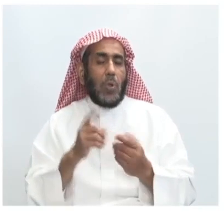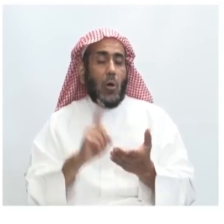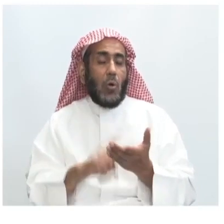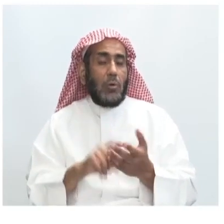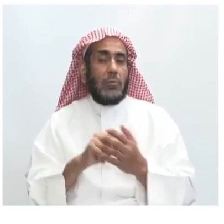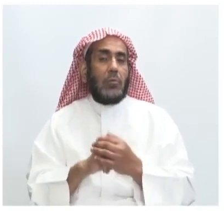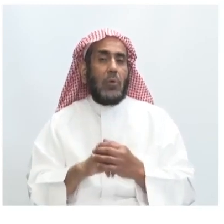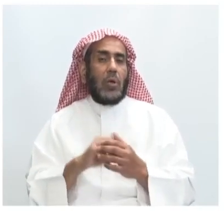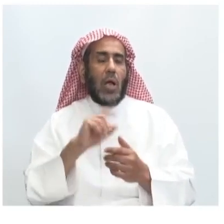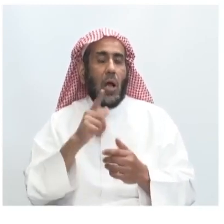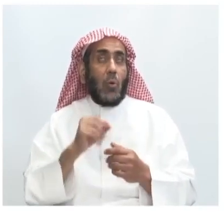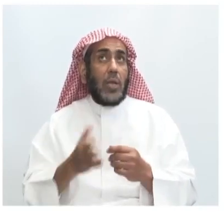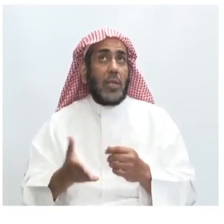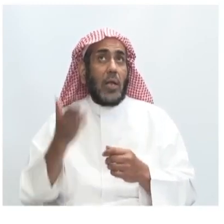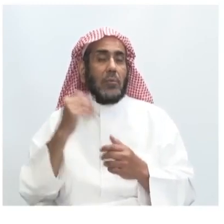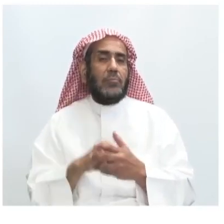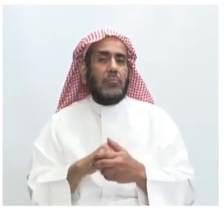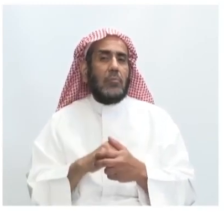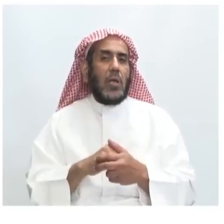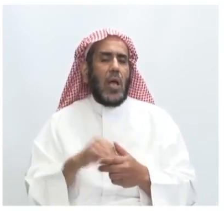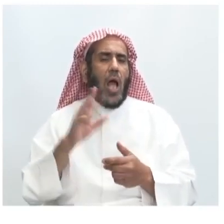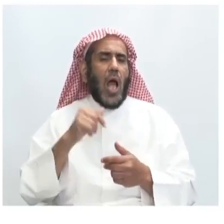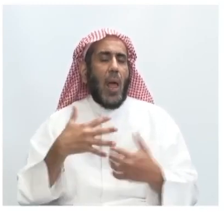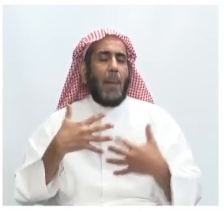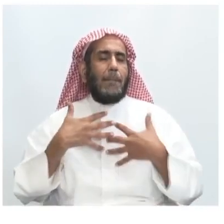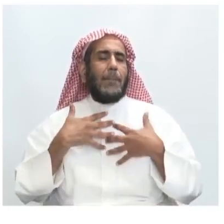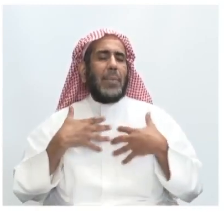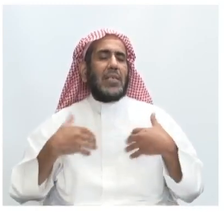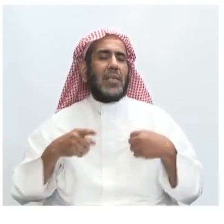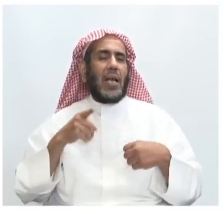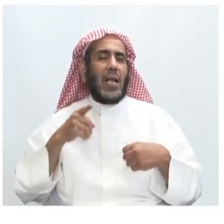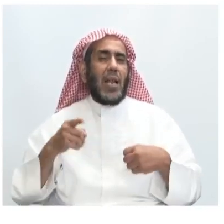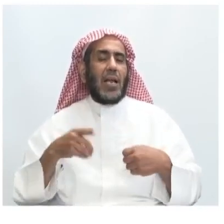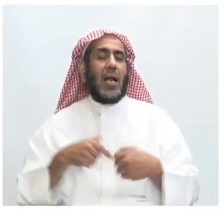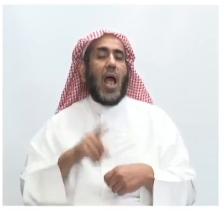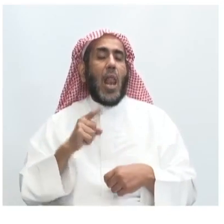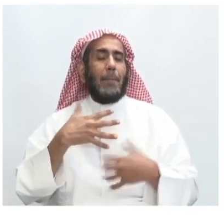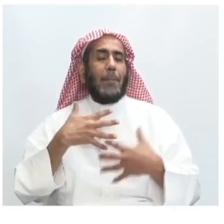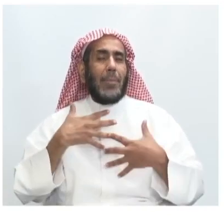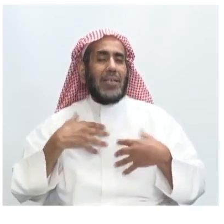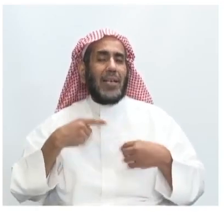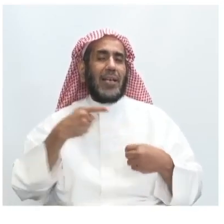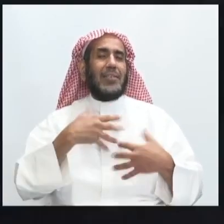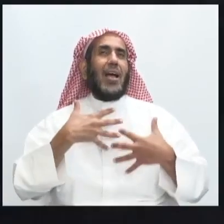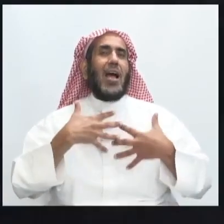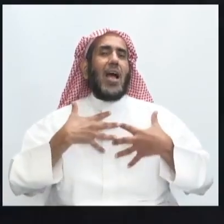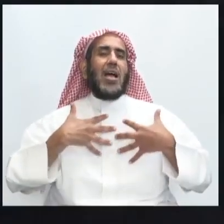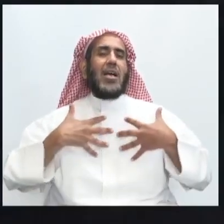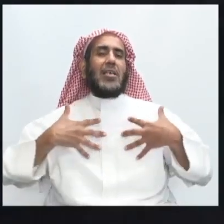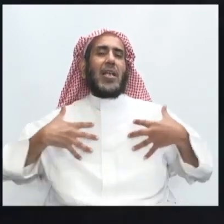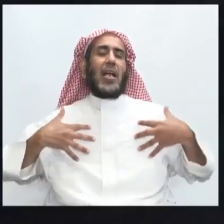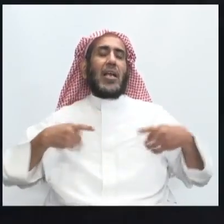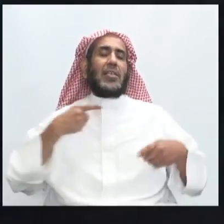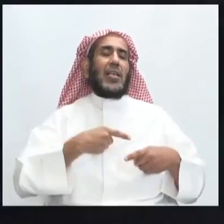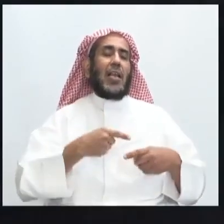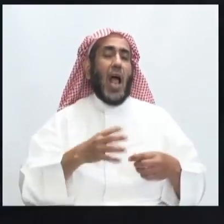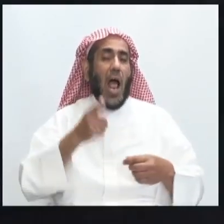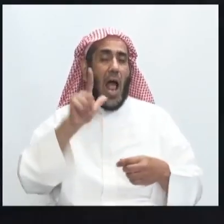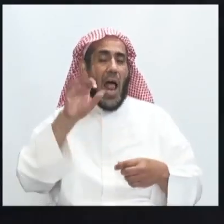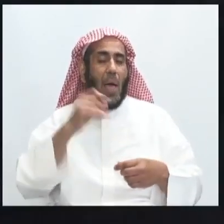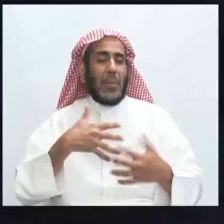بما يستفهمه عنك قول الله تعالى الم نشرح لك صدرك يعني شرحنا صدرك الم